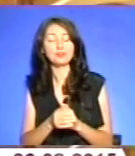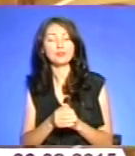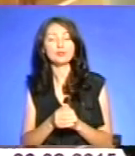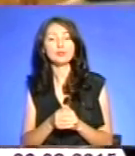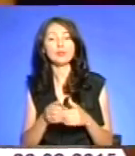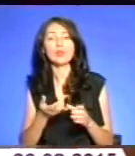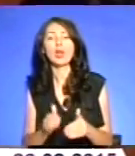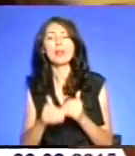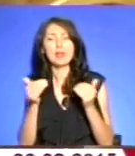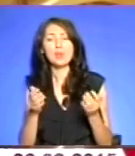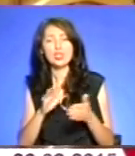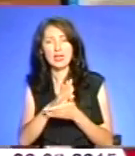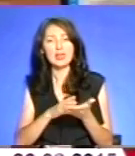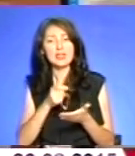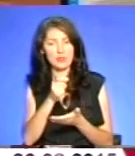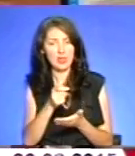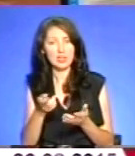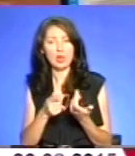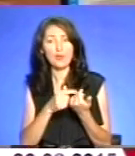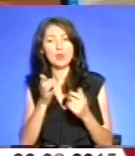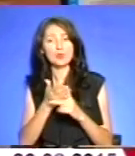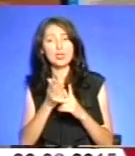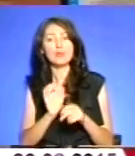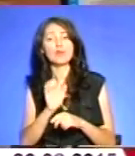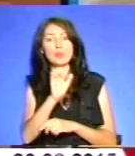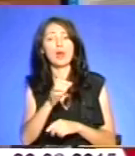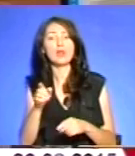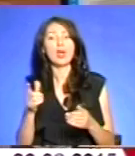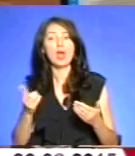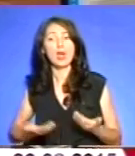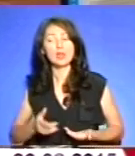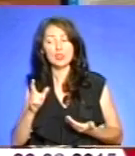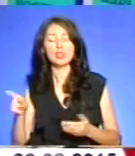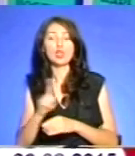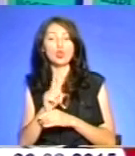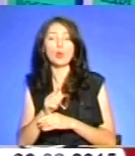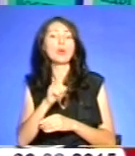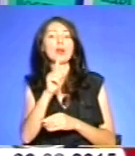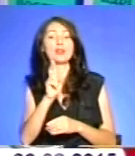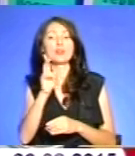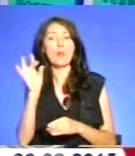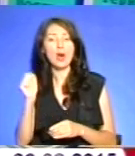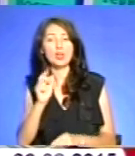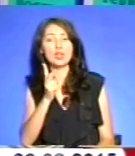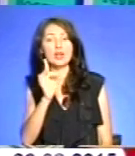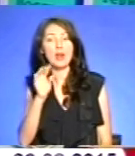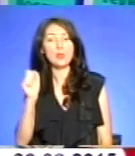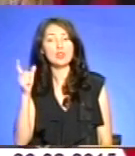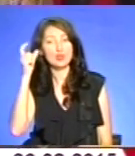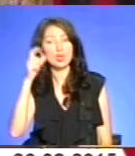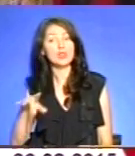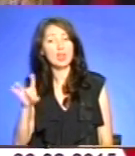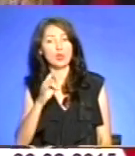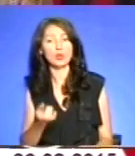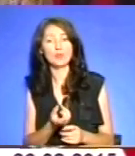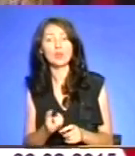Найбільше звернень за нарахуванням субсидій надіслали жителі обласного центру, також з Бараського, Кременецького, Чортківського районів. Кількість заявок